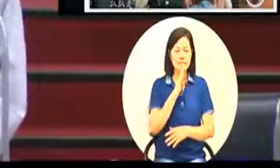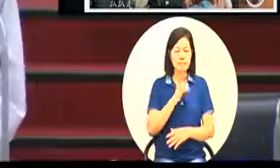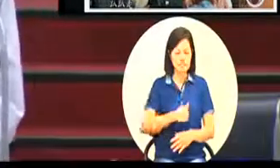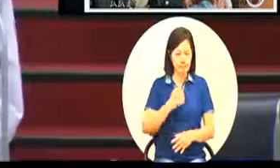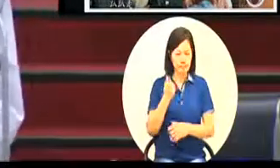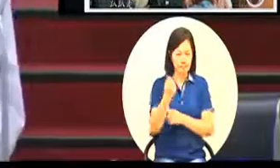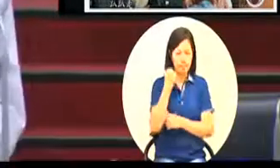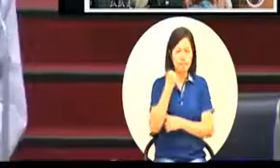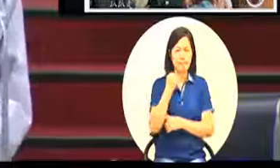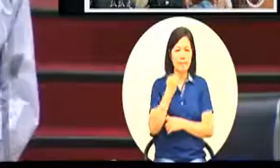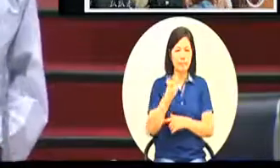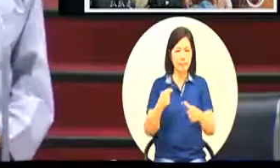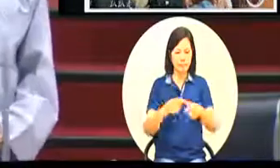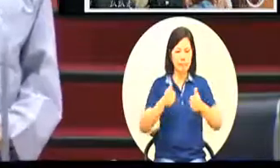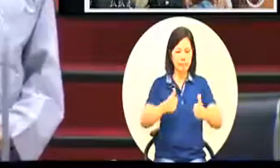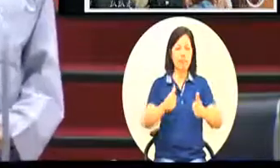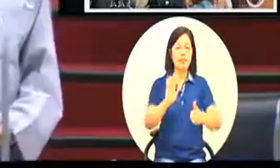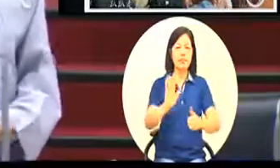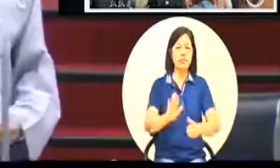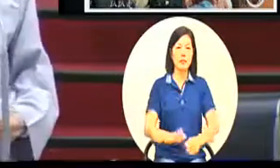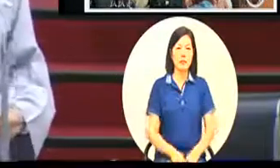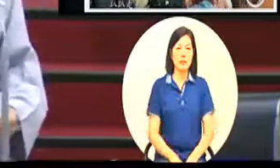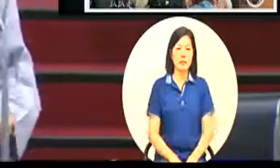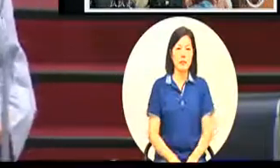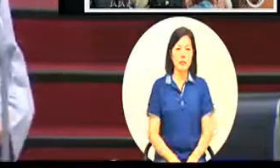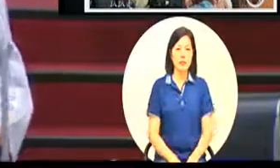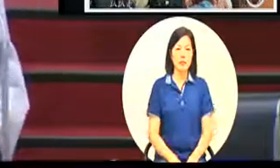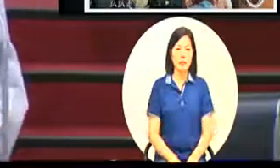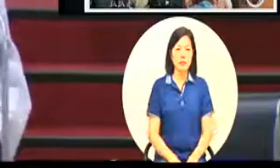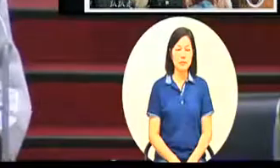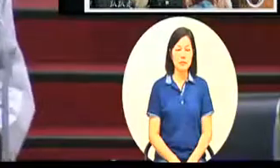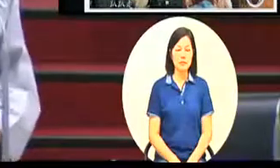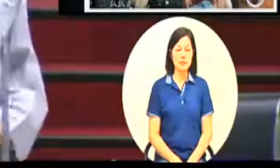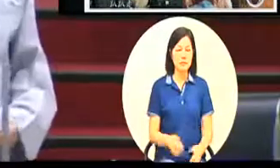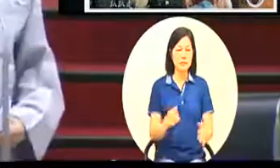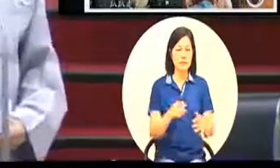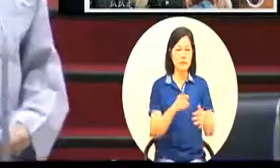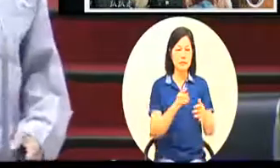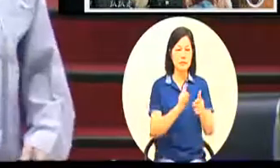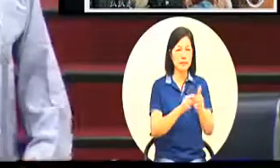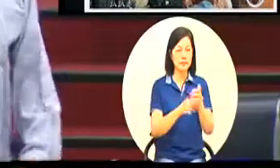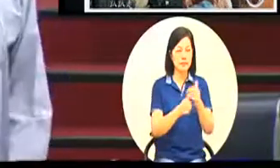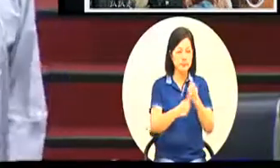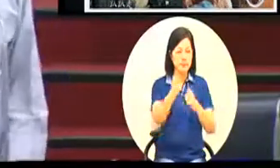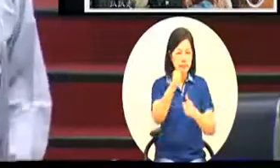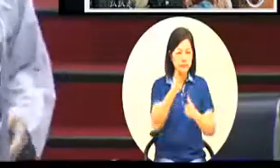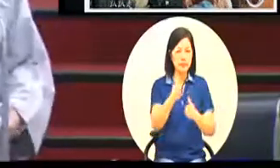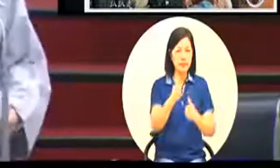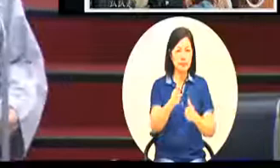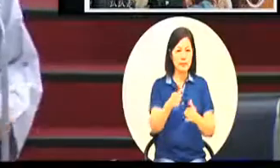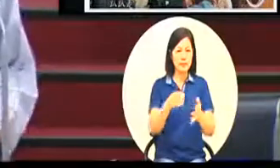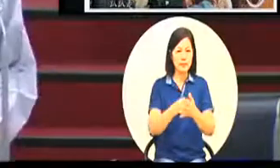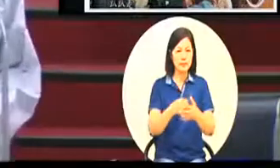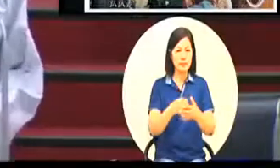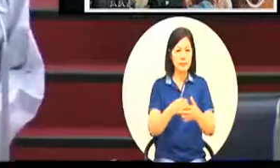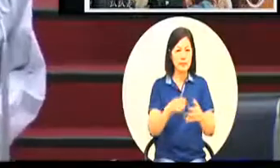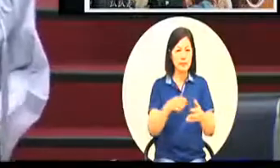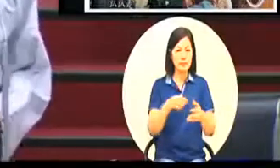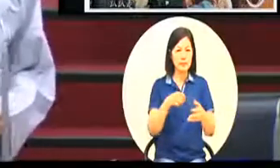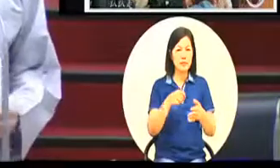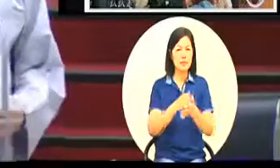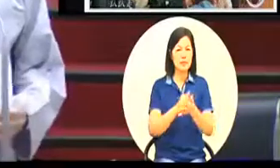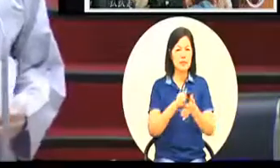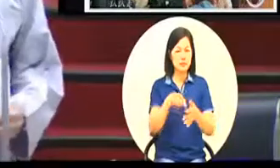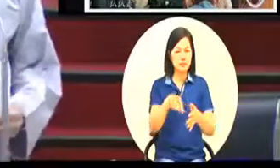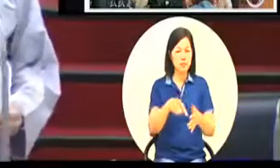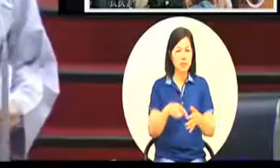力到公道，讲伊个公主啊，地中啊。都无一寡半句通做，有